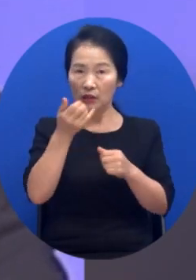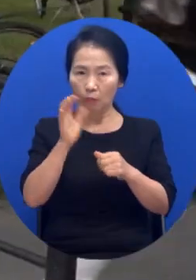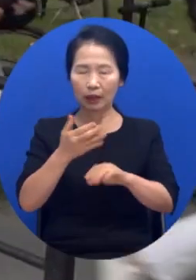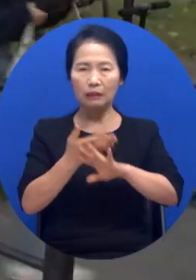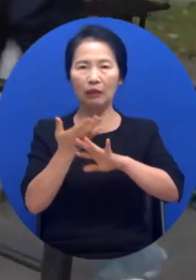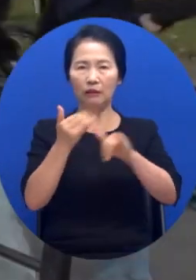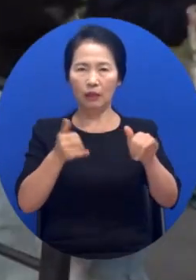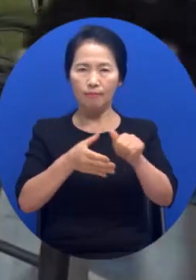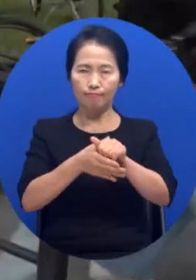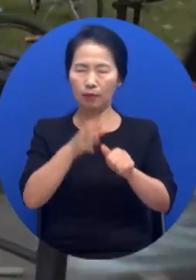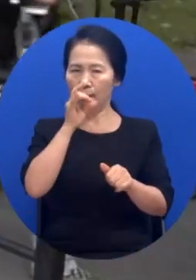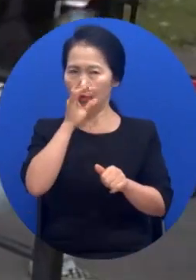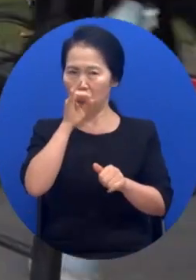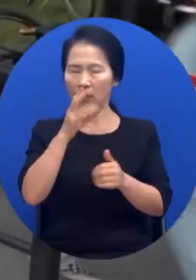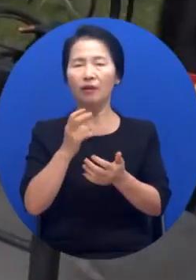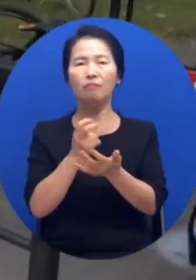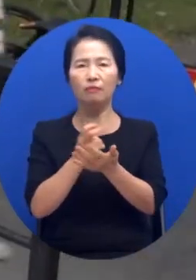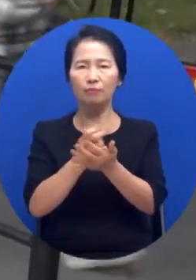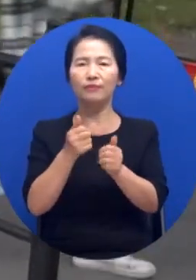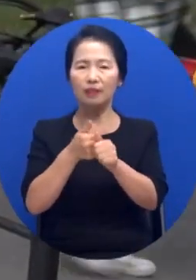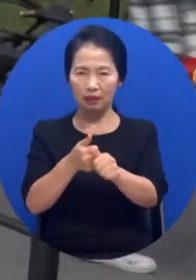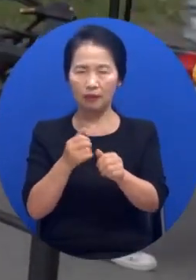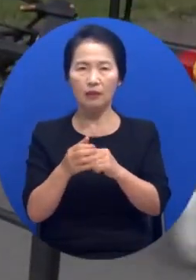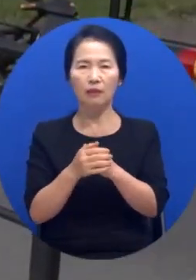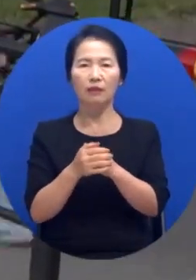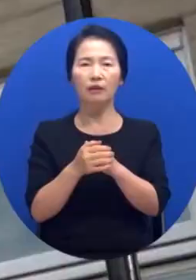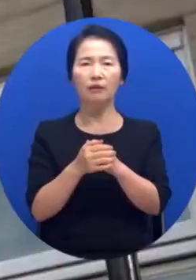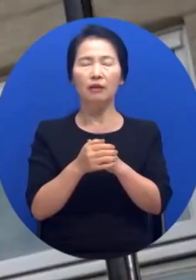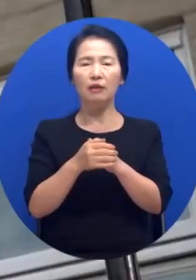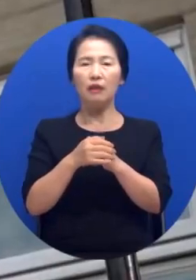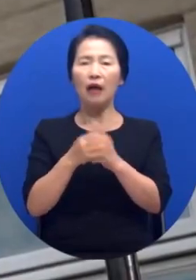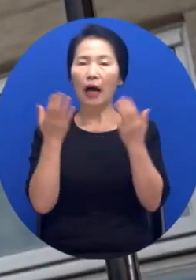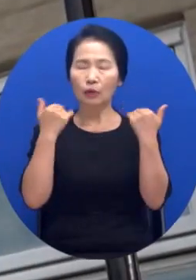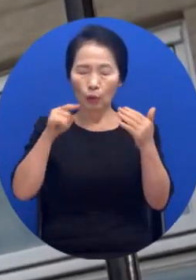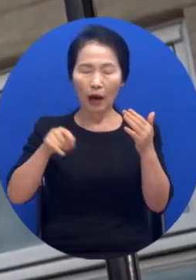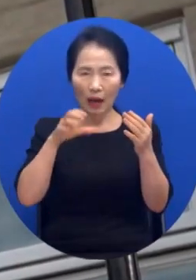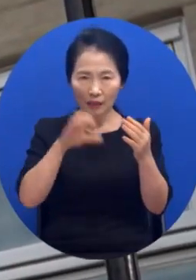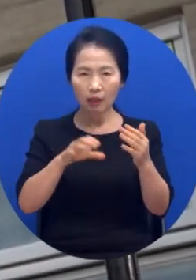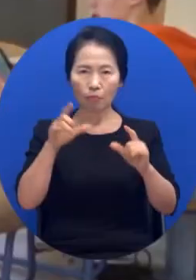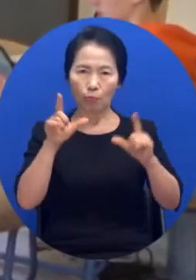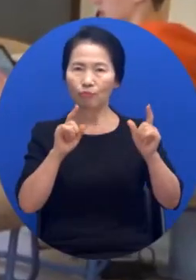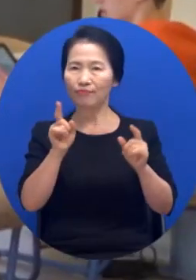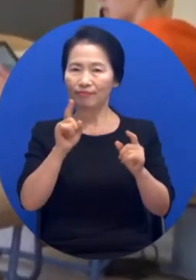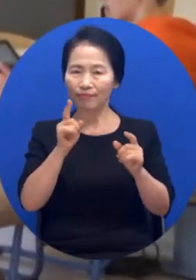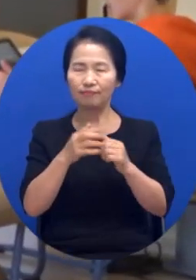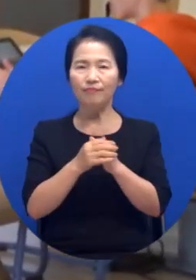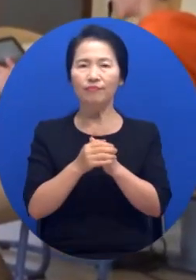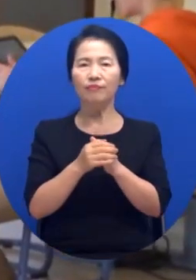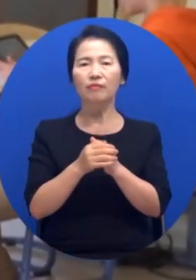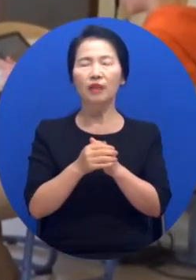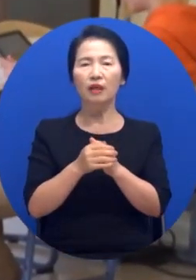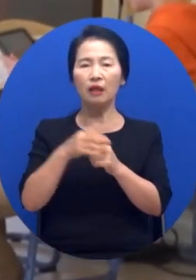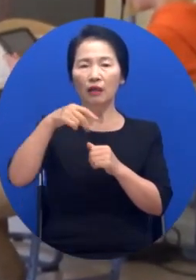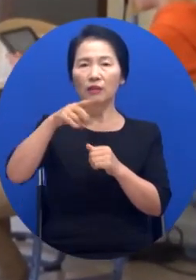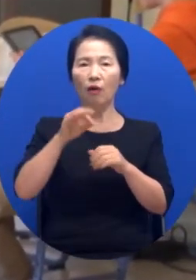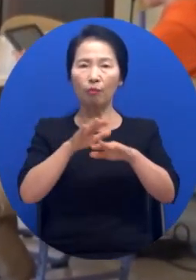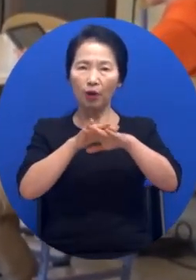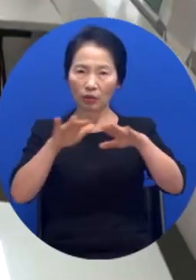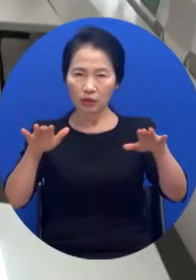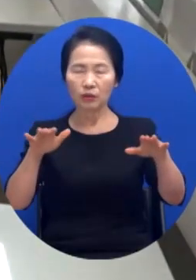겁니다 차별금지법이 시행되고 있는 스웨덴 의 학교 안 풍경은 어떨까 성평등 교육 을 세계 최초로